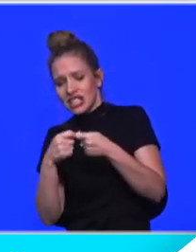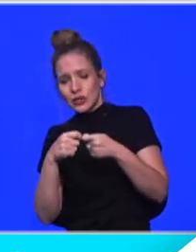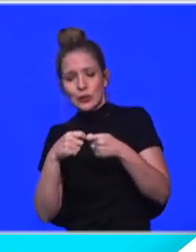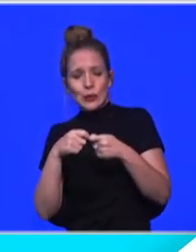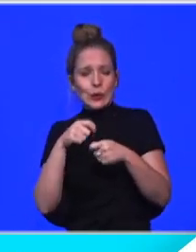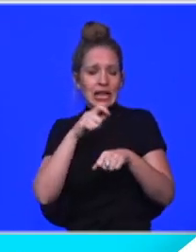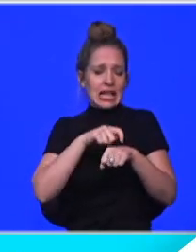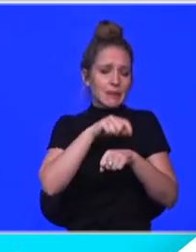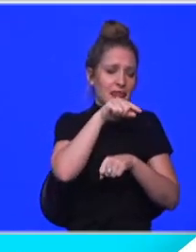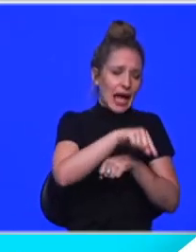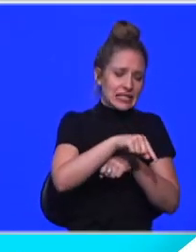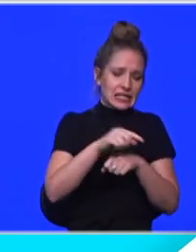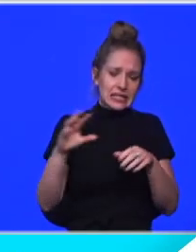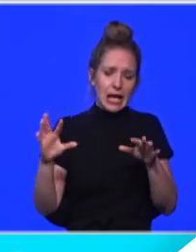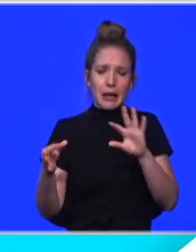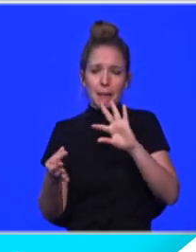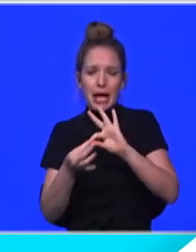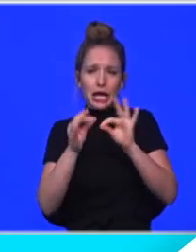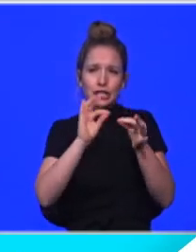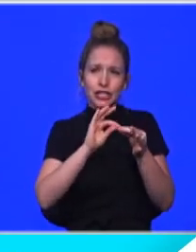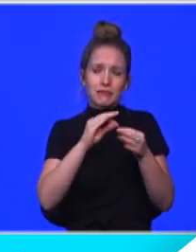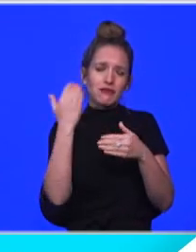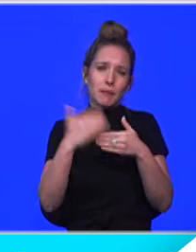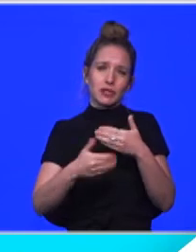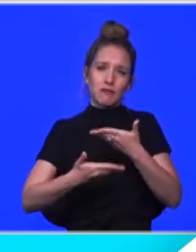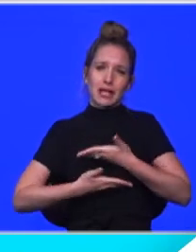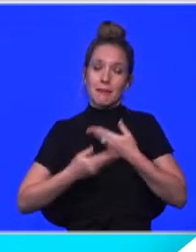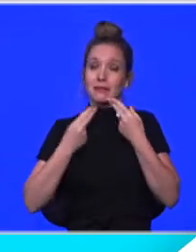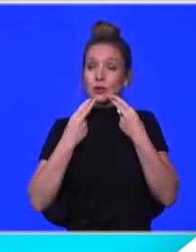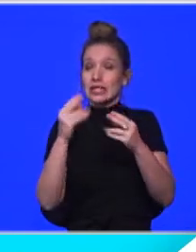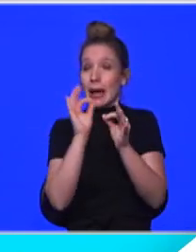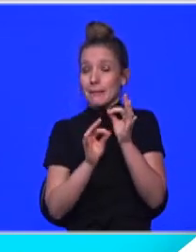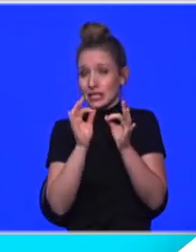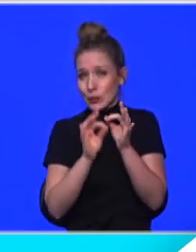של דבר משליך אותה ונותן איזושהי תוצאה שהיא